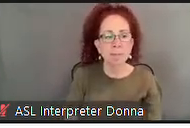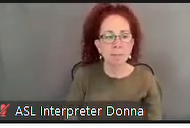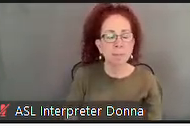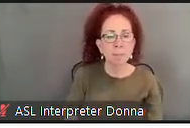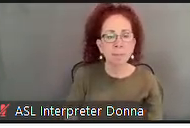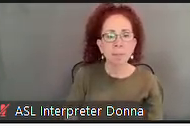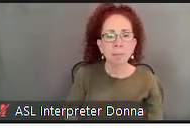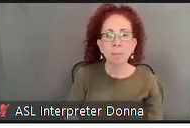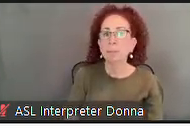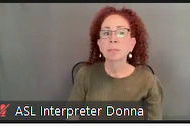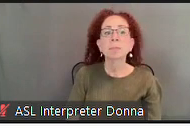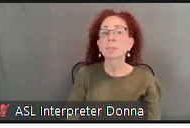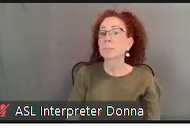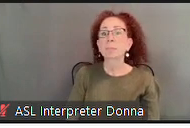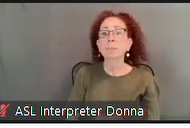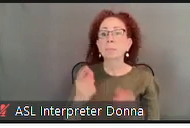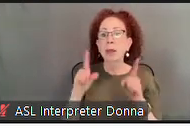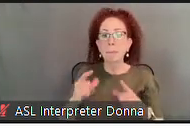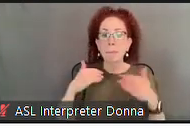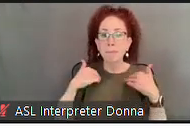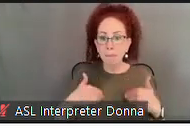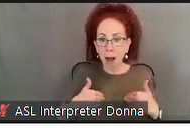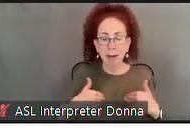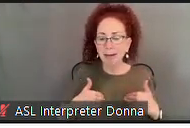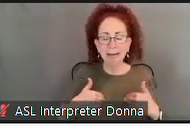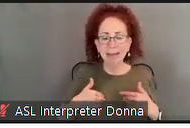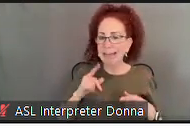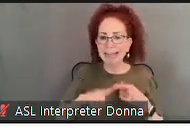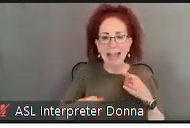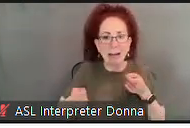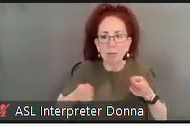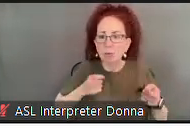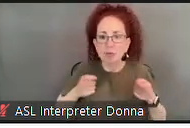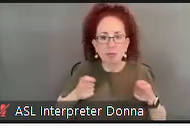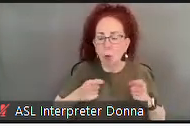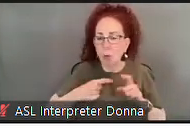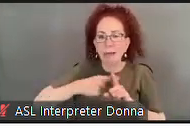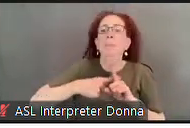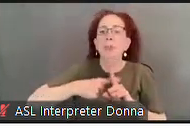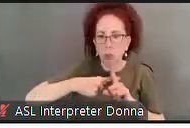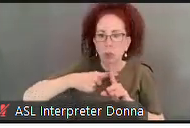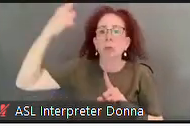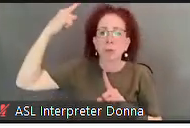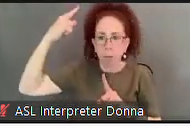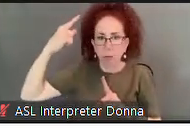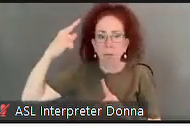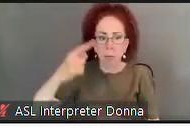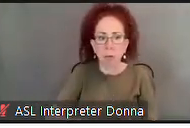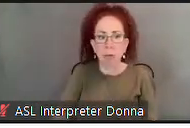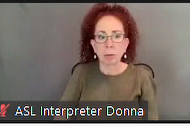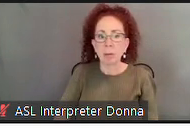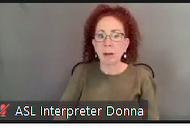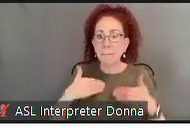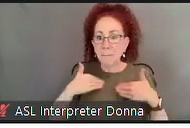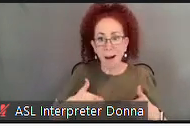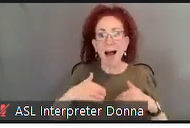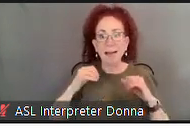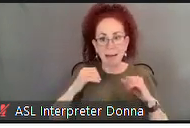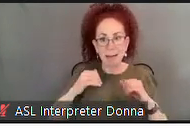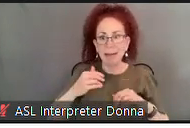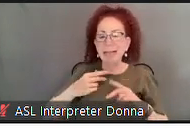中暑是最严重的影响身体健康的，跟天气有关的。